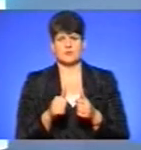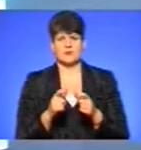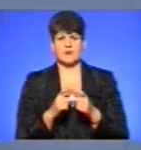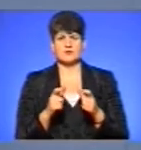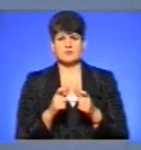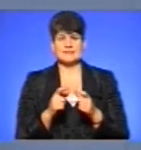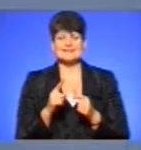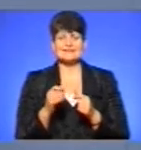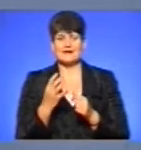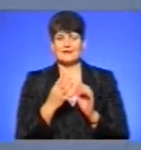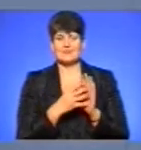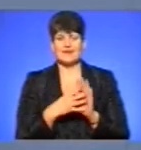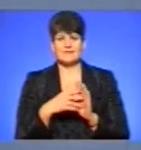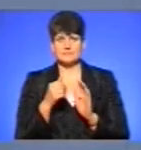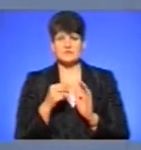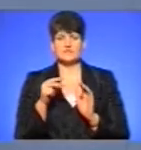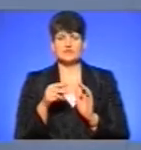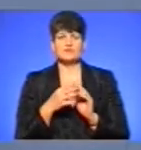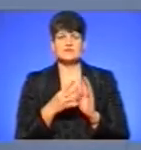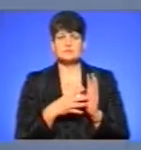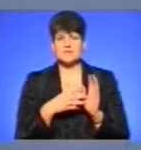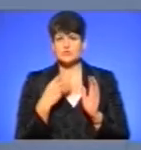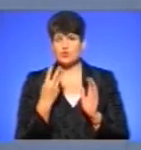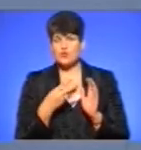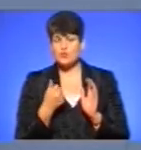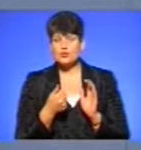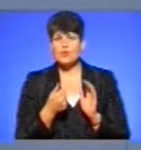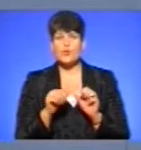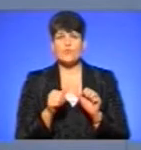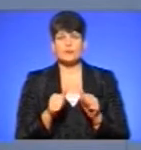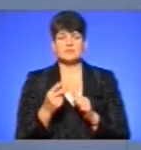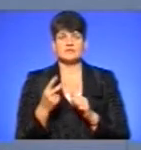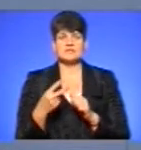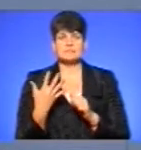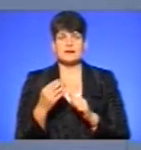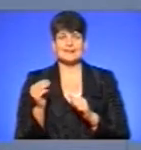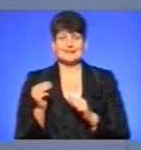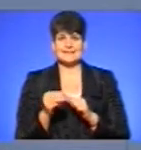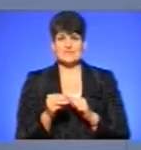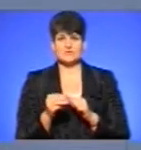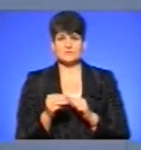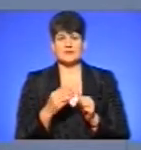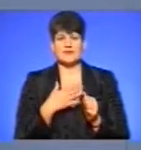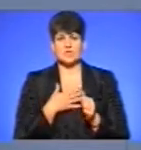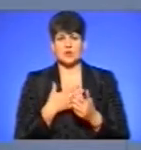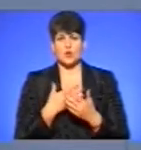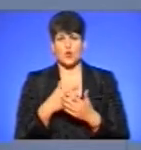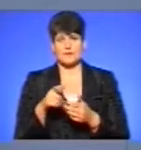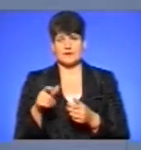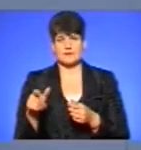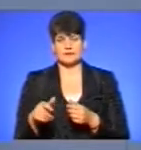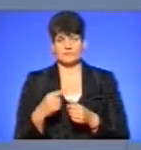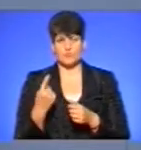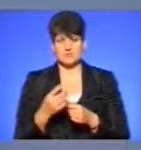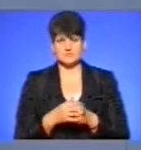За 9 місяців 2018 року оформили 25 тисяч наших громадян в